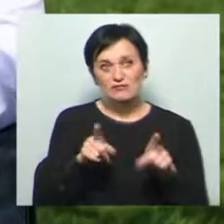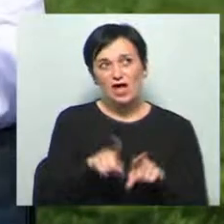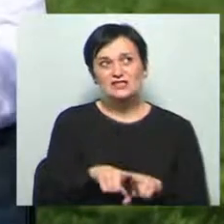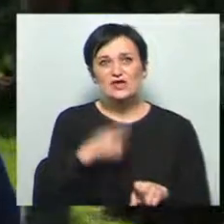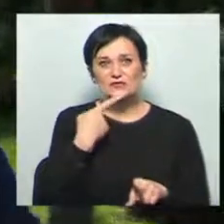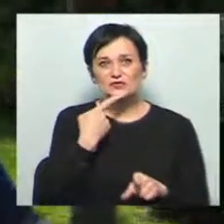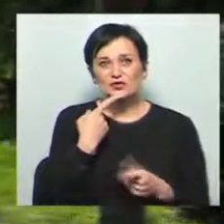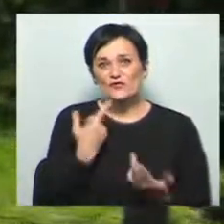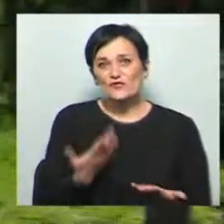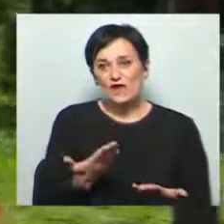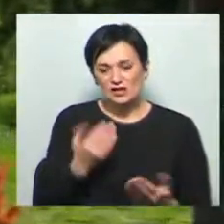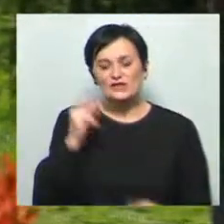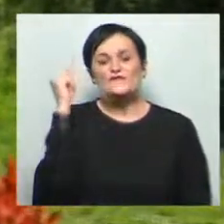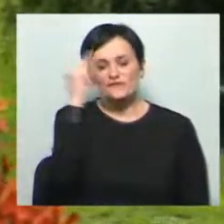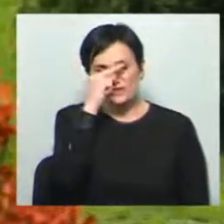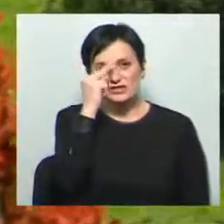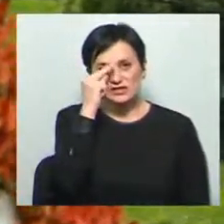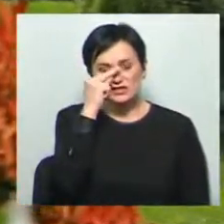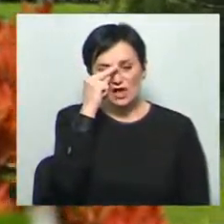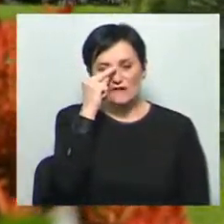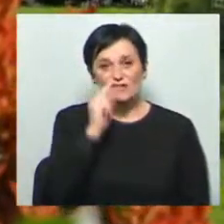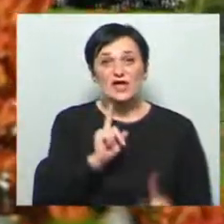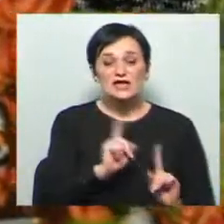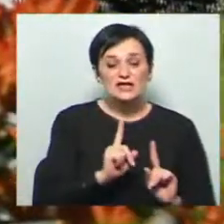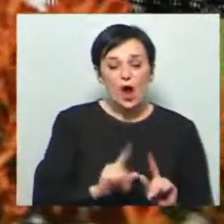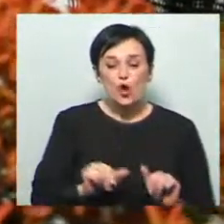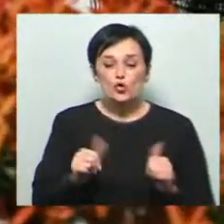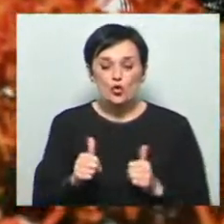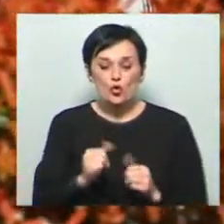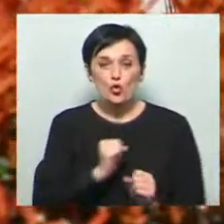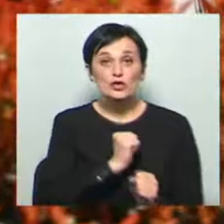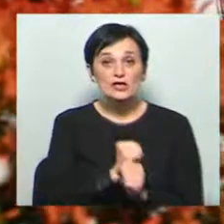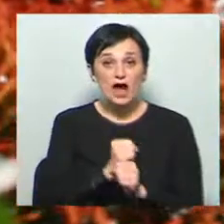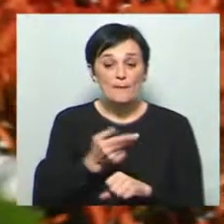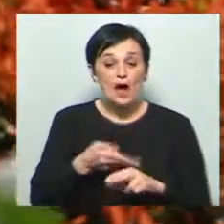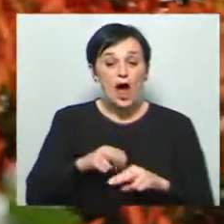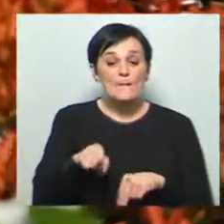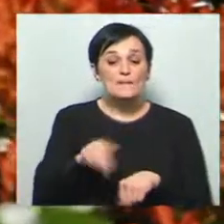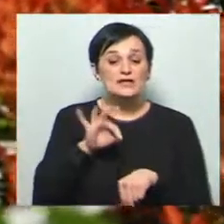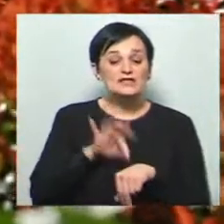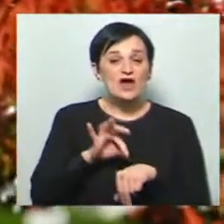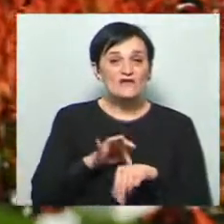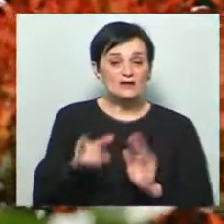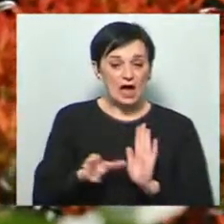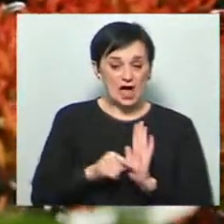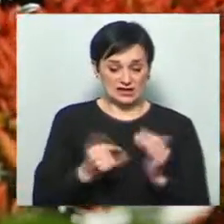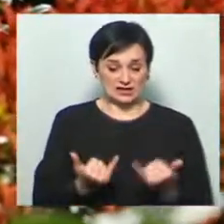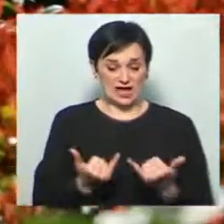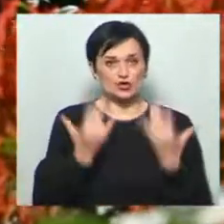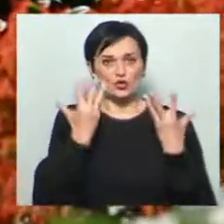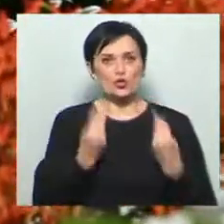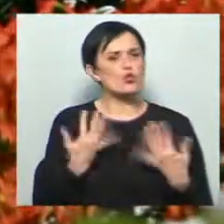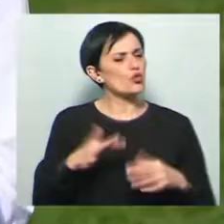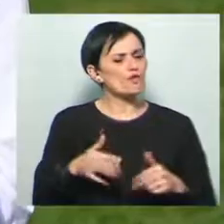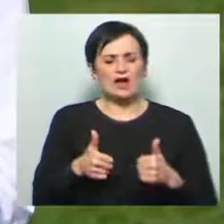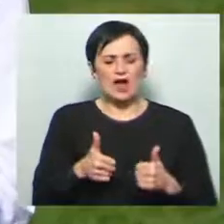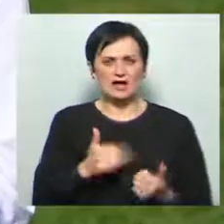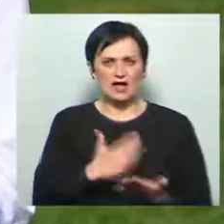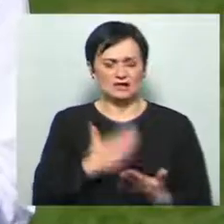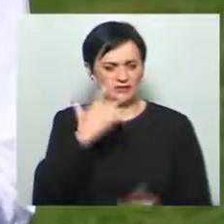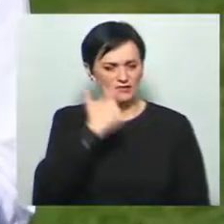ვთქვათ, ვისწავლე რა როგორ უნდა გამეკეთებინა ამ დაავადებასთან ერთად. დღესდღეობით უკვე ძალიან კარგად ვარ